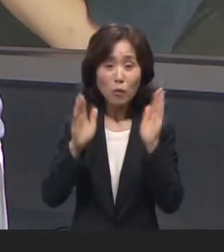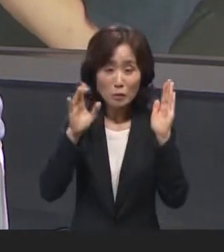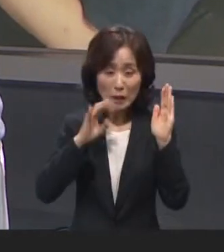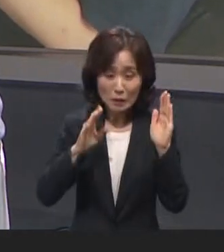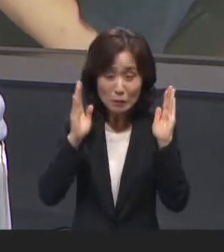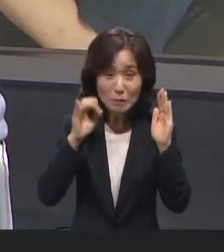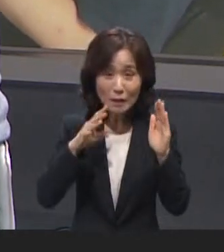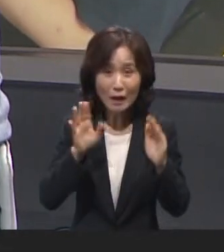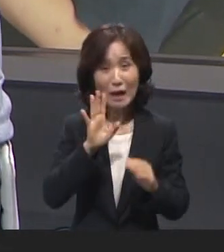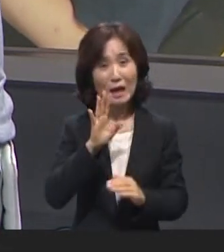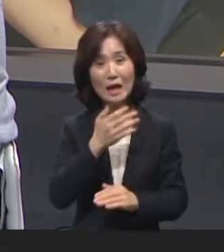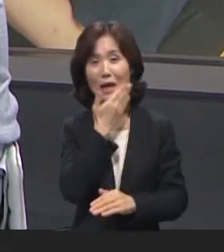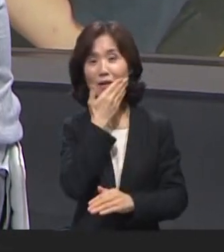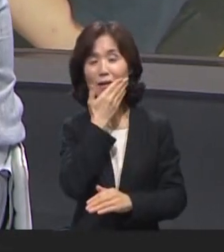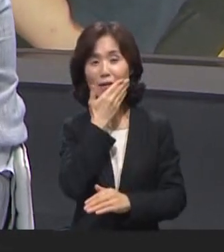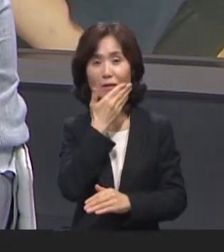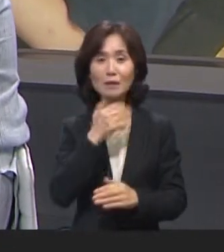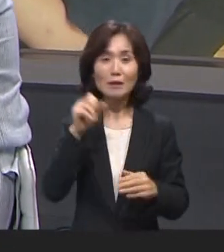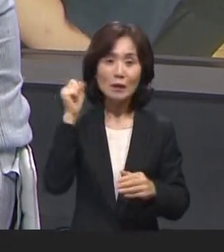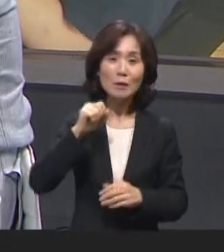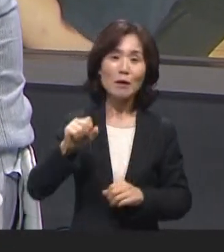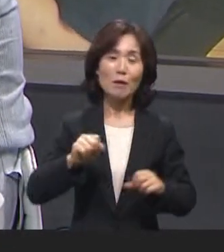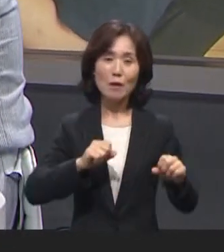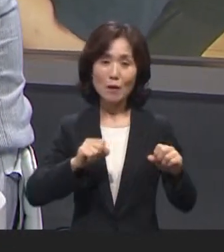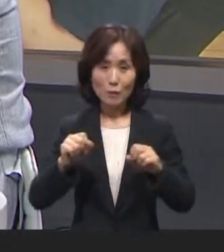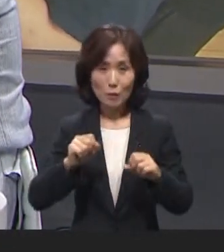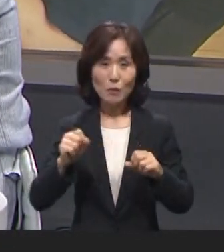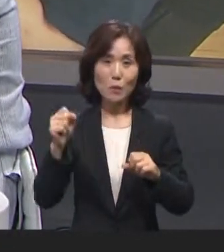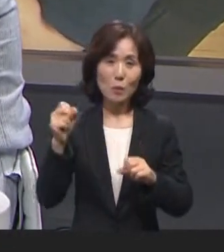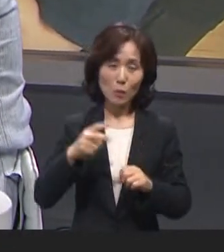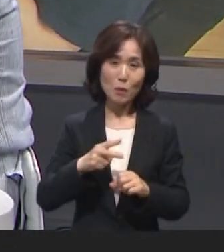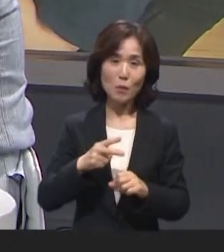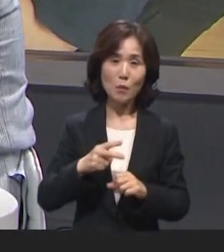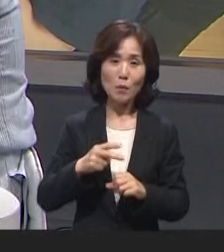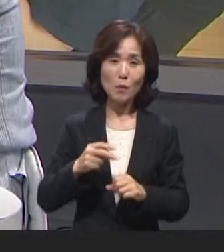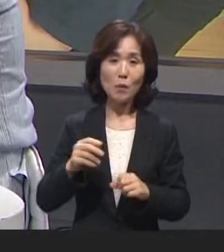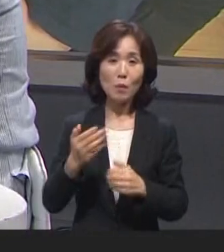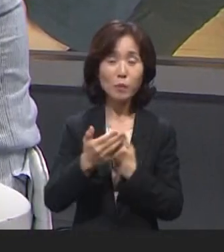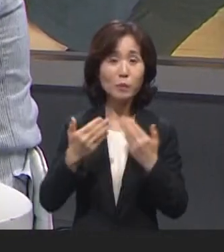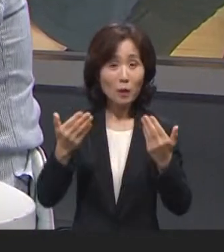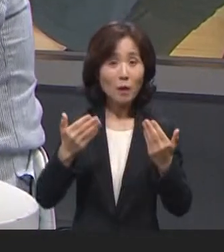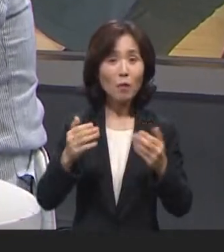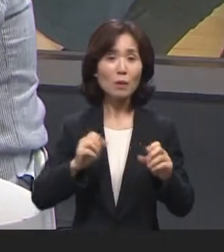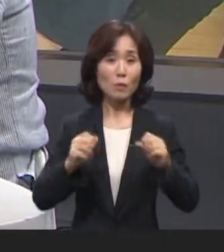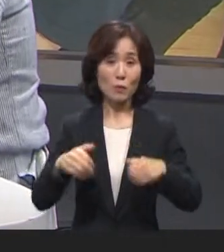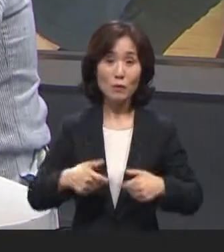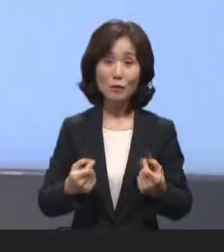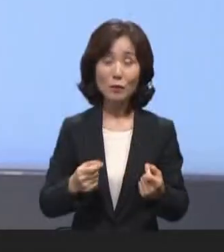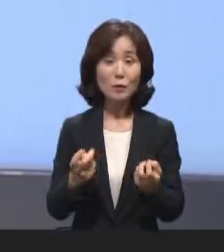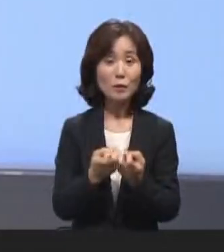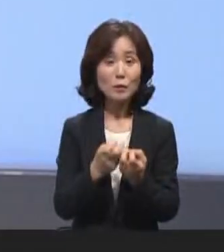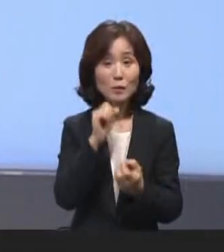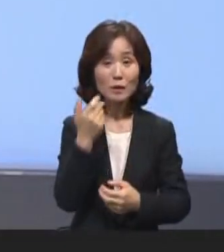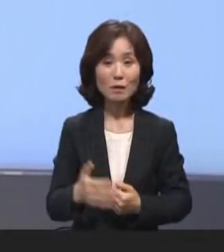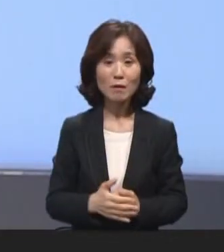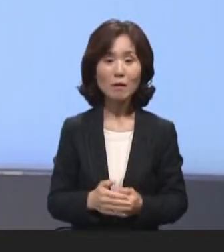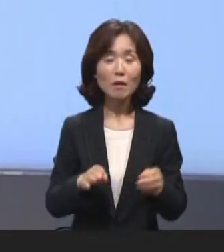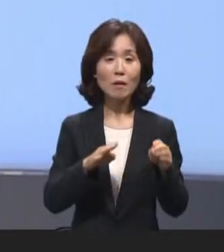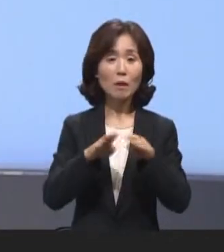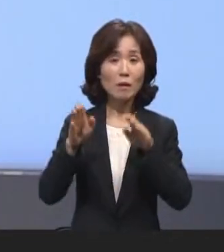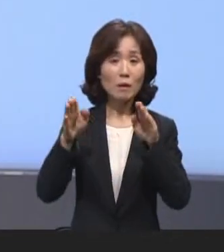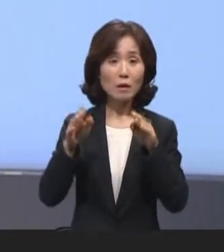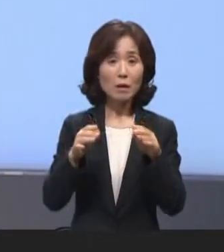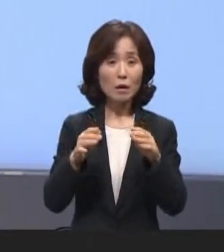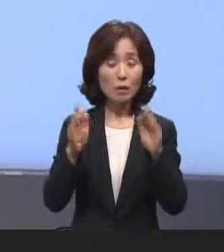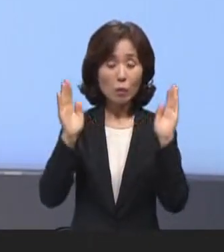활동도 해야겠고 봉사할 또 실수도 채워야 됐고 어떻게 좀 하루 일과를 안돼 하는게 좋을까요 일단 방학동안 은 그동안 온라인 피로도가 높았기